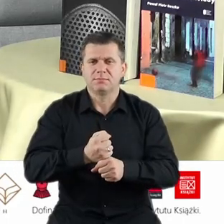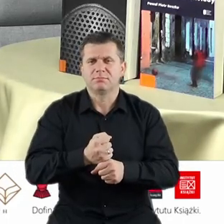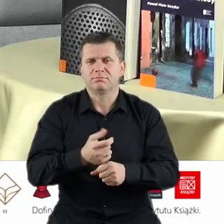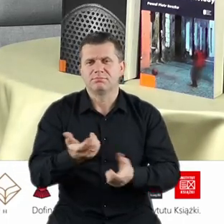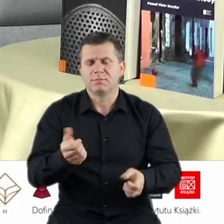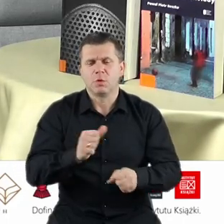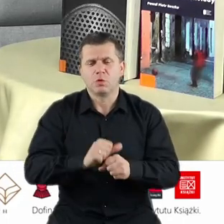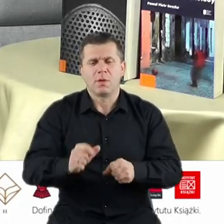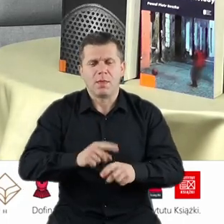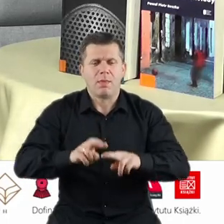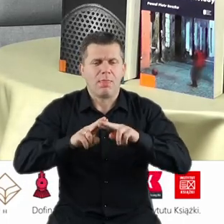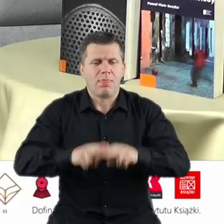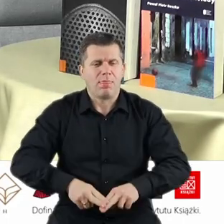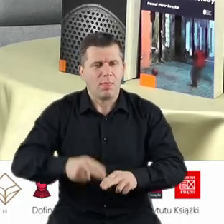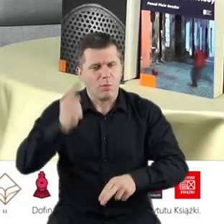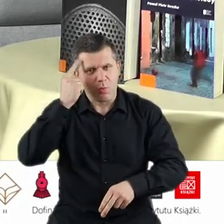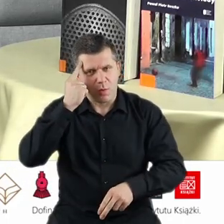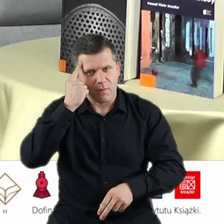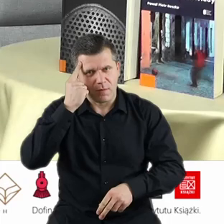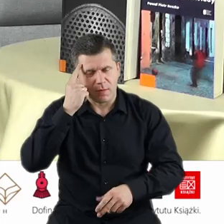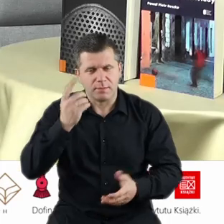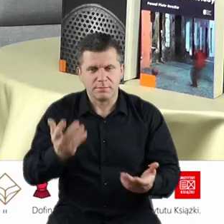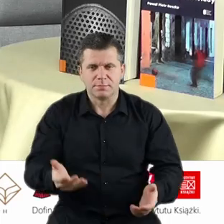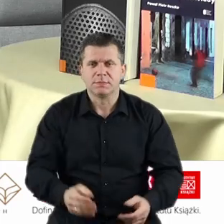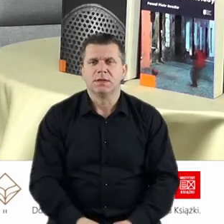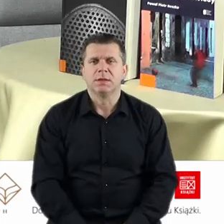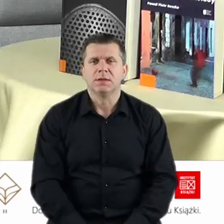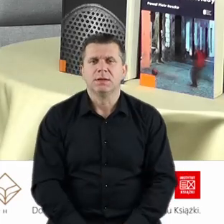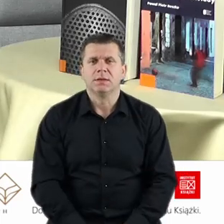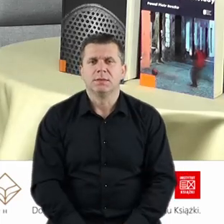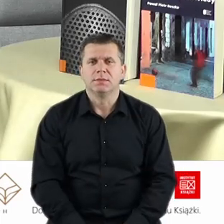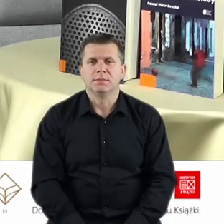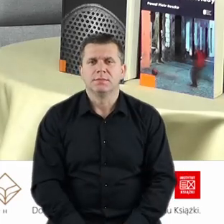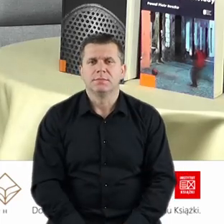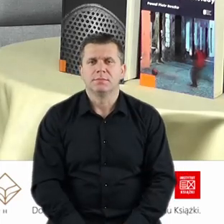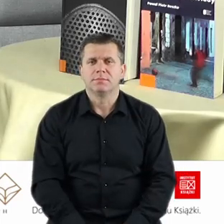jakoś tam zostały mi w głowie i jakoś tam rezonują.